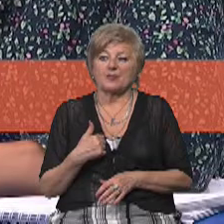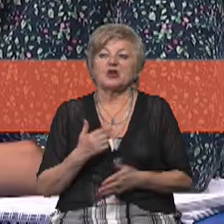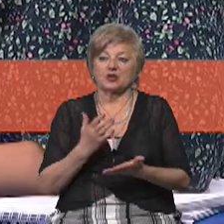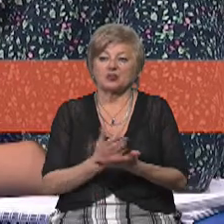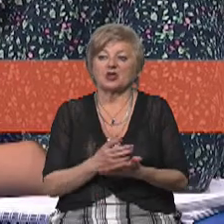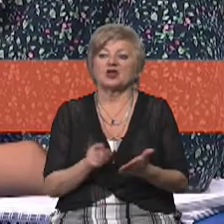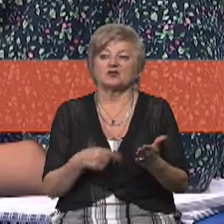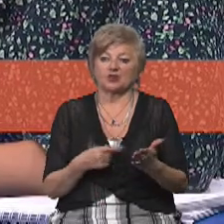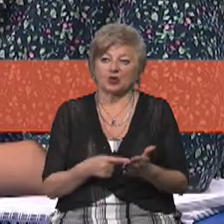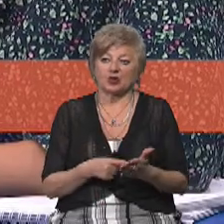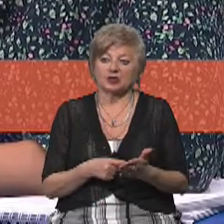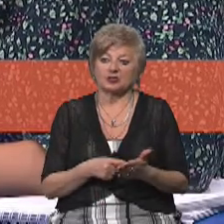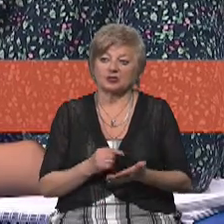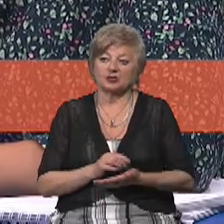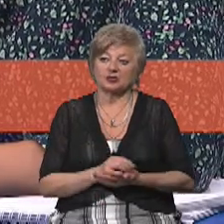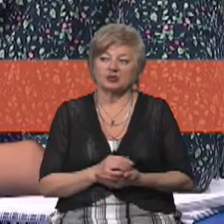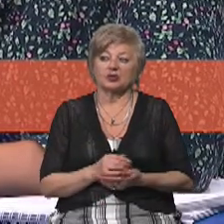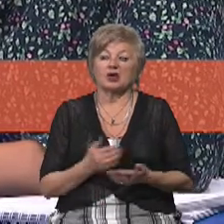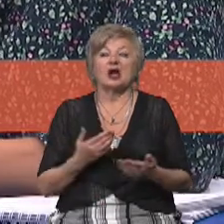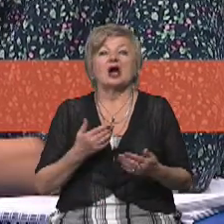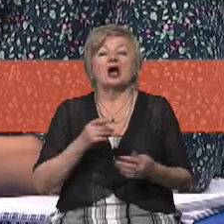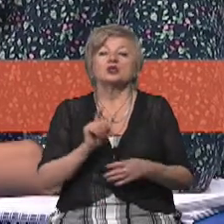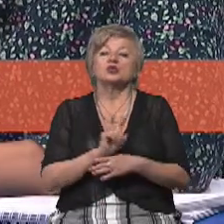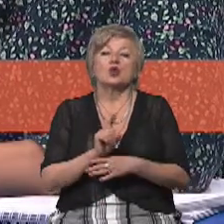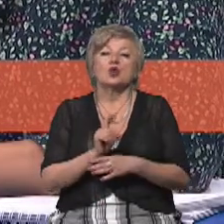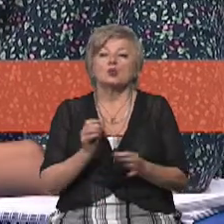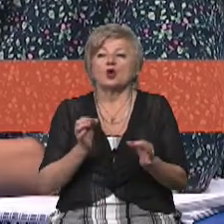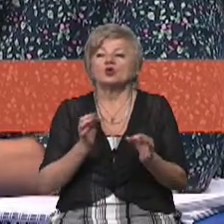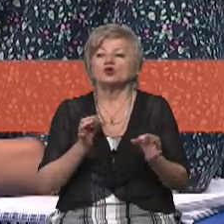городе, и в области. Бо ці гранично допустимі